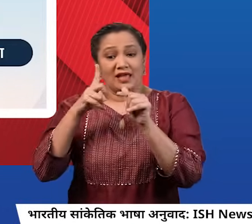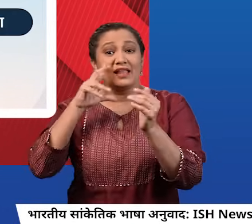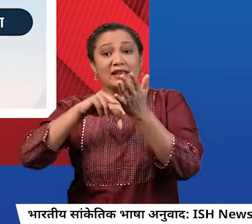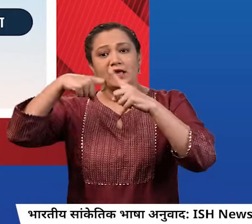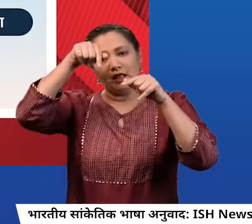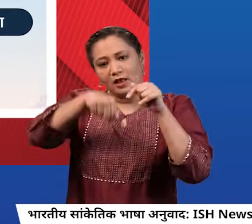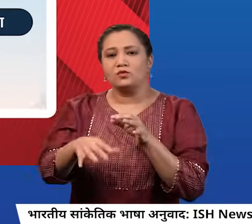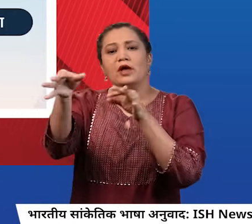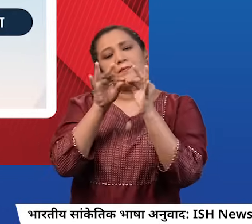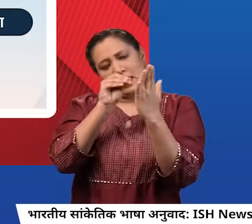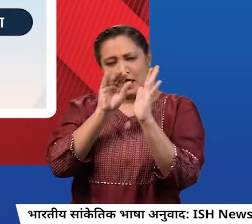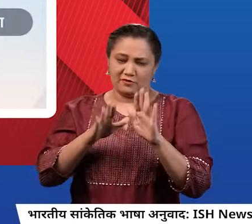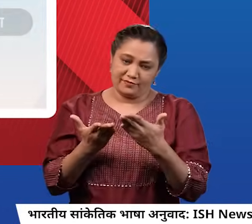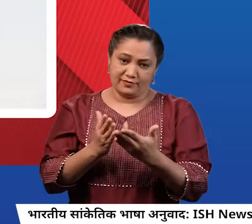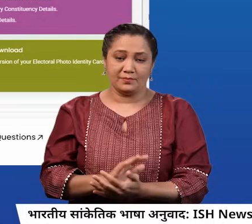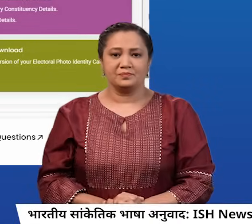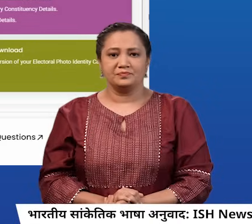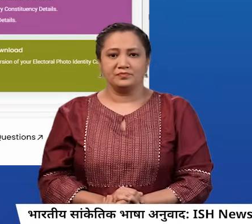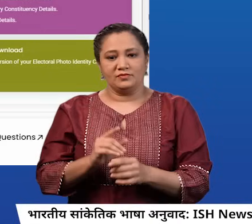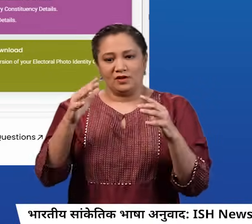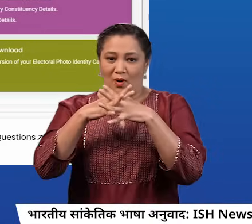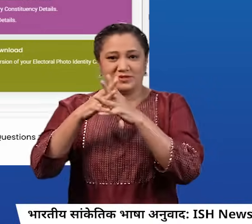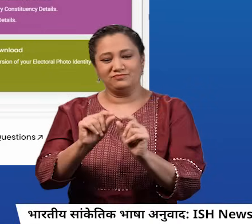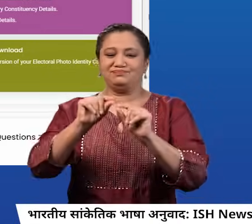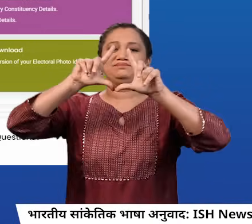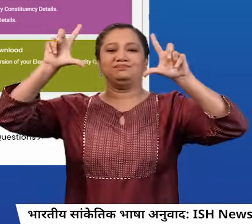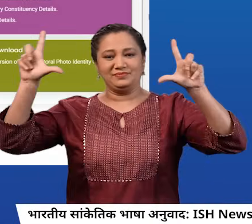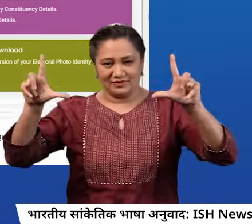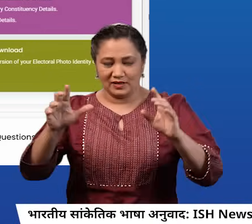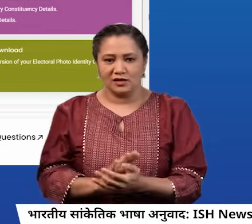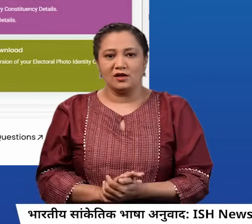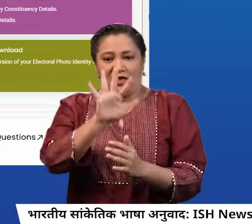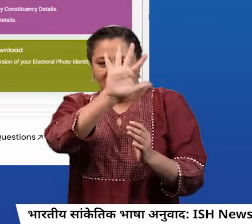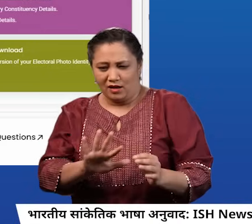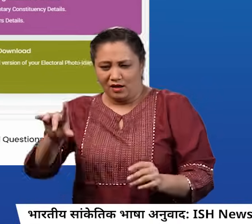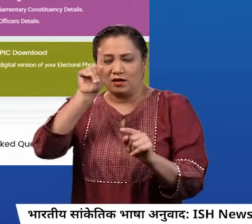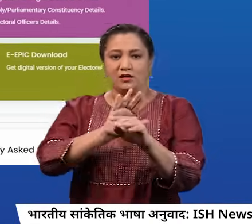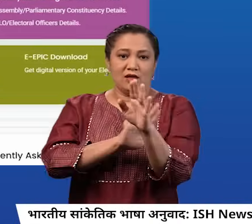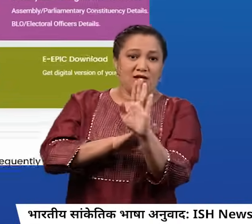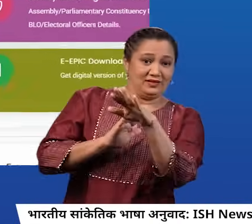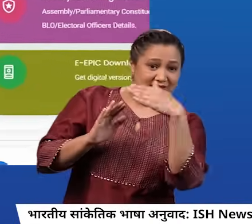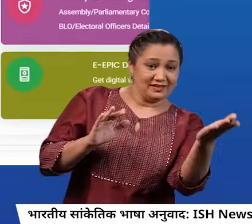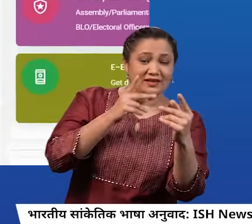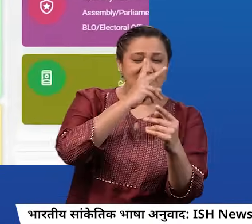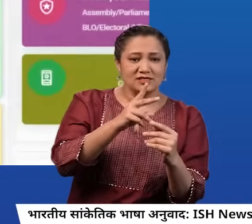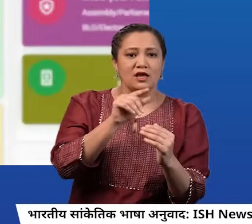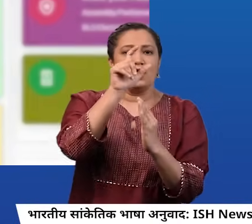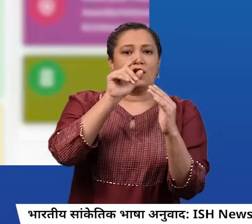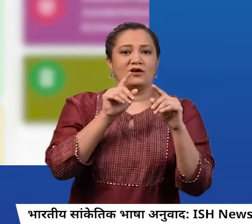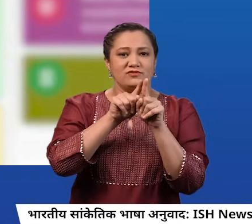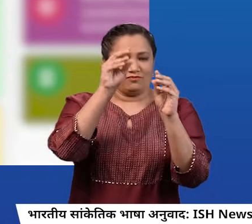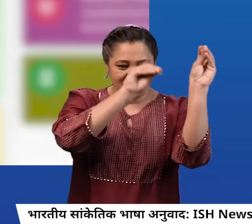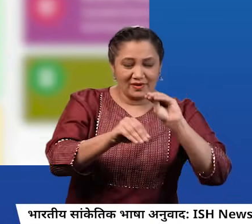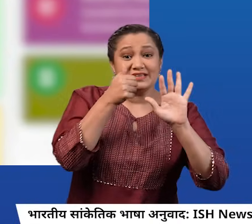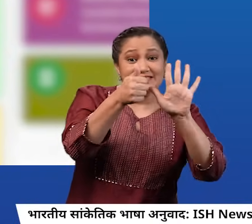खाली डिस्क्रिप्शान मधे सुधा दिली आहे। संकेत स्थाला वर लोगिन केलेद के आपन मुख्य पानावर येतो या पानावर डावया बाजुला फिल